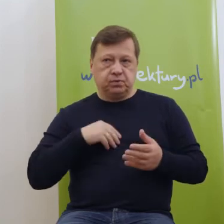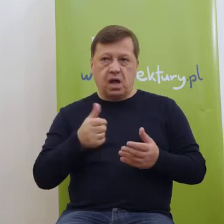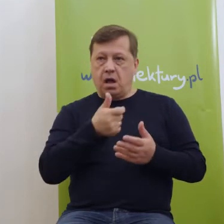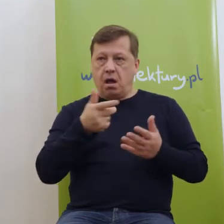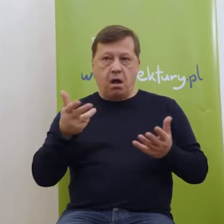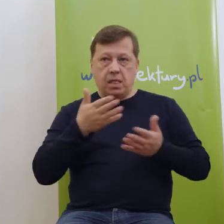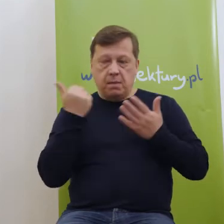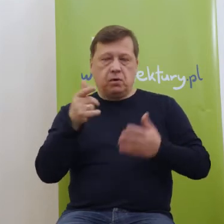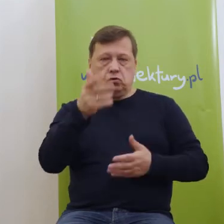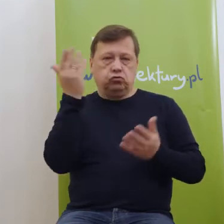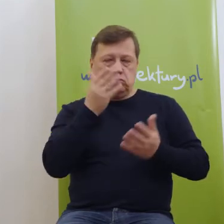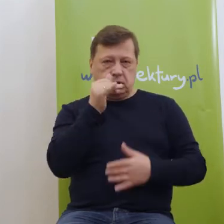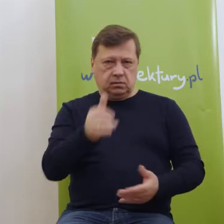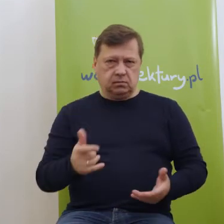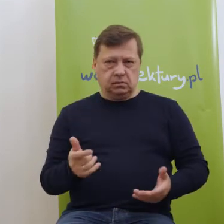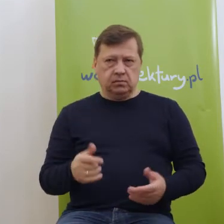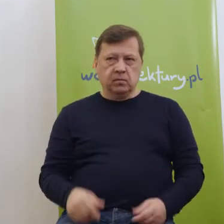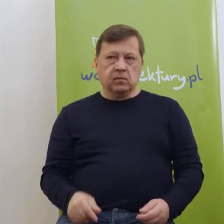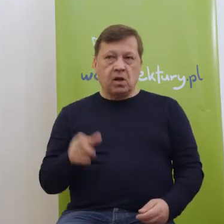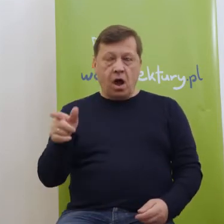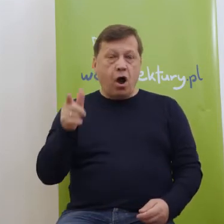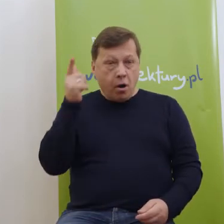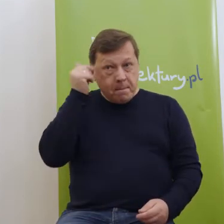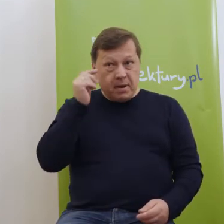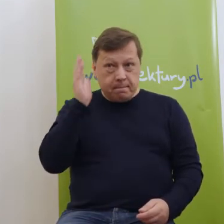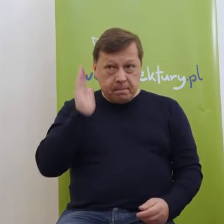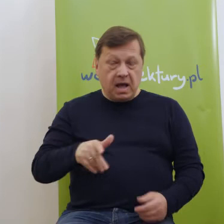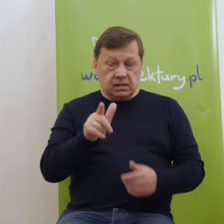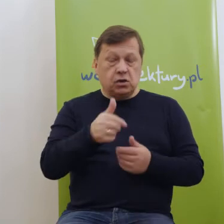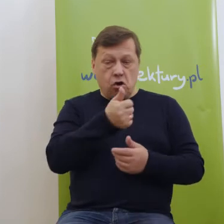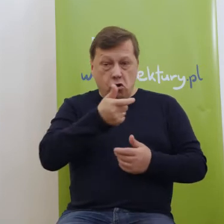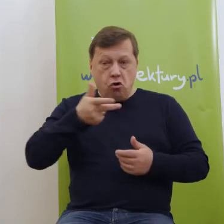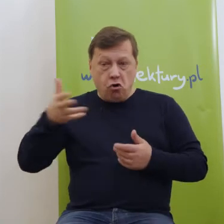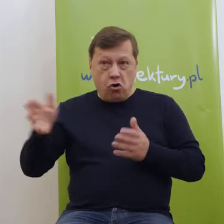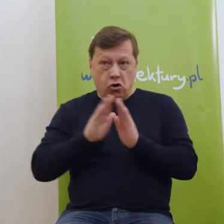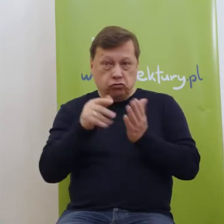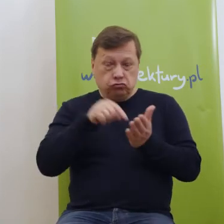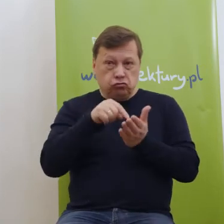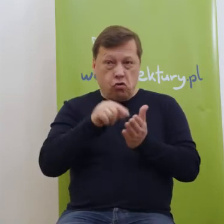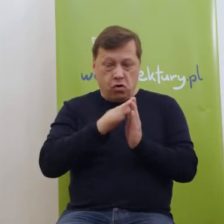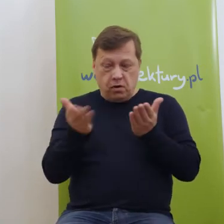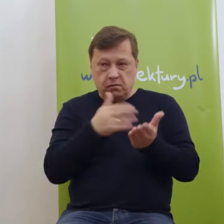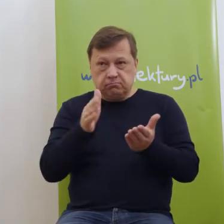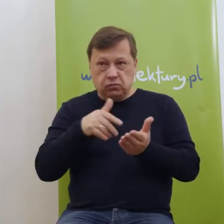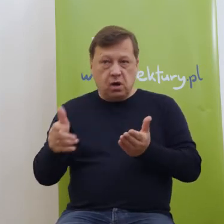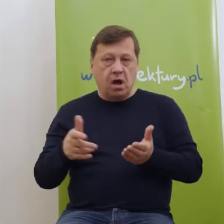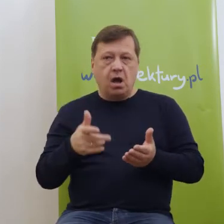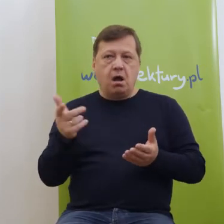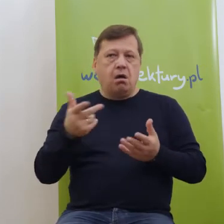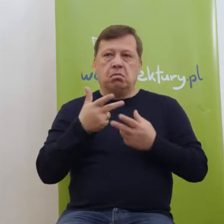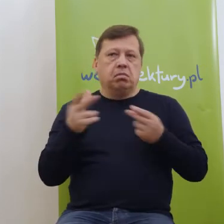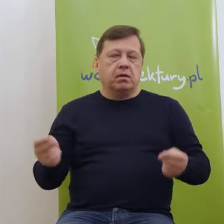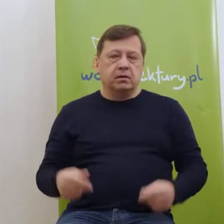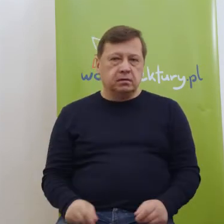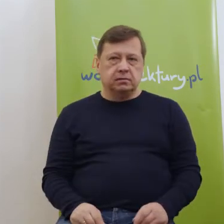książki przeczytać. I ona się spodziewała, że będą. Tymczasem rozczarowała się, no bo nie ma rozdziałów. Więc jeżeli dla kogoś z państwa od razu jest jakieś to